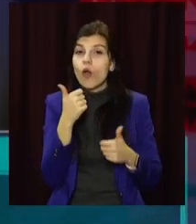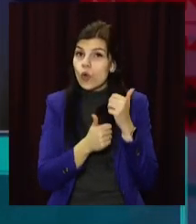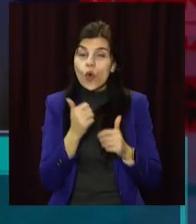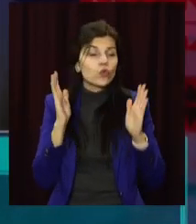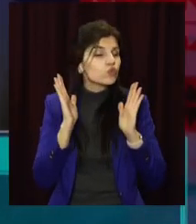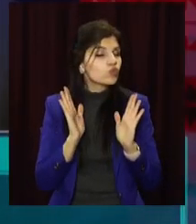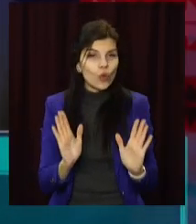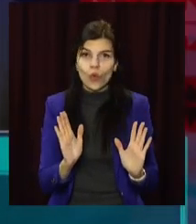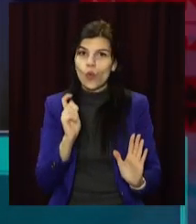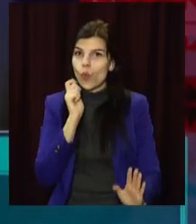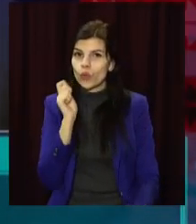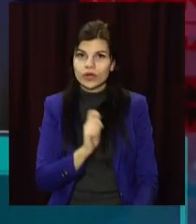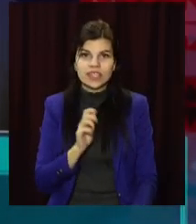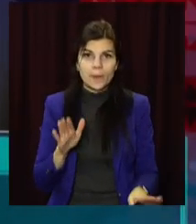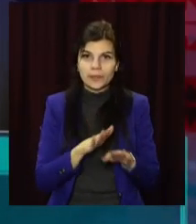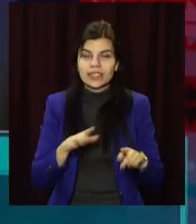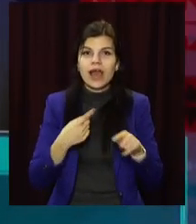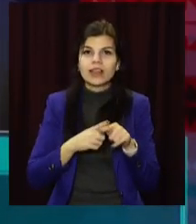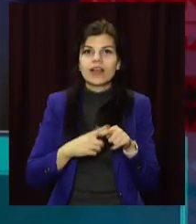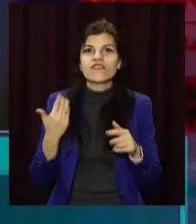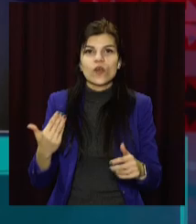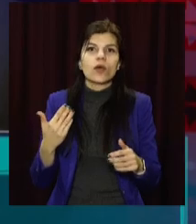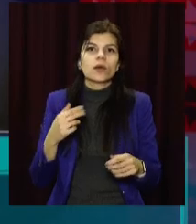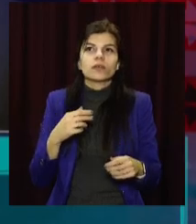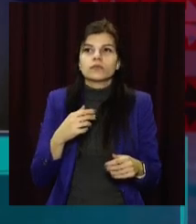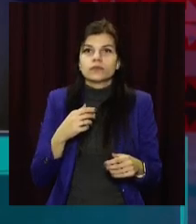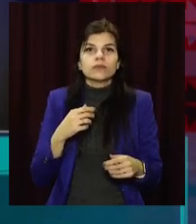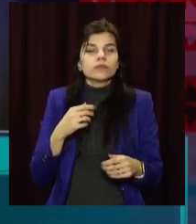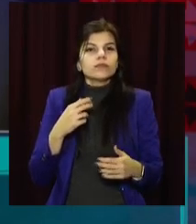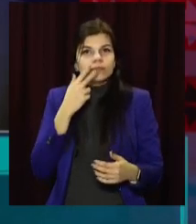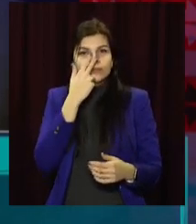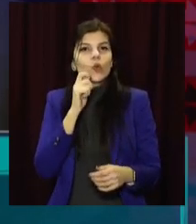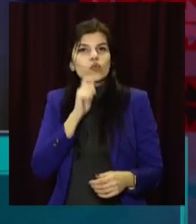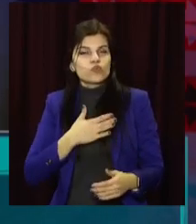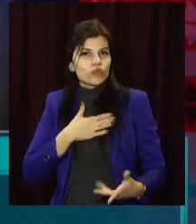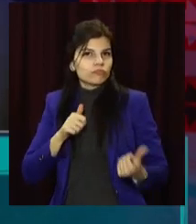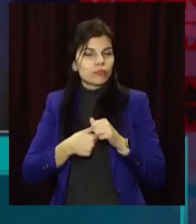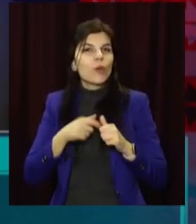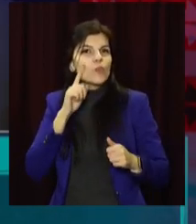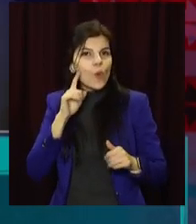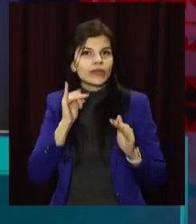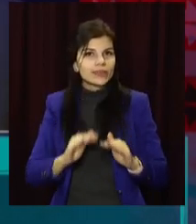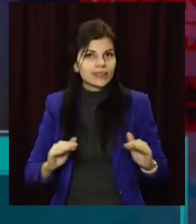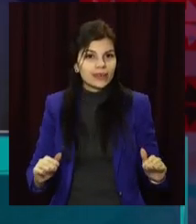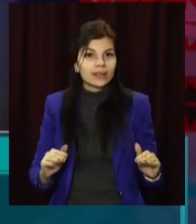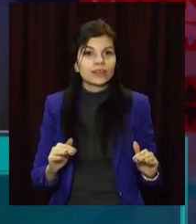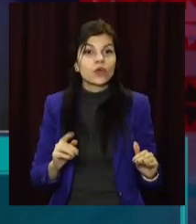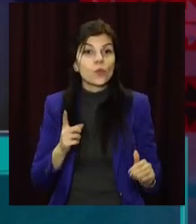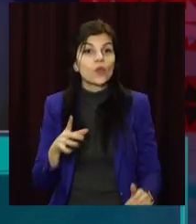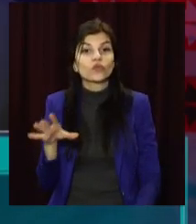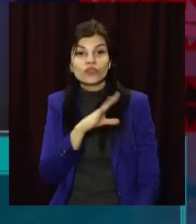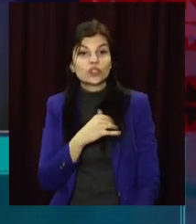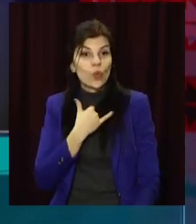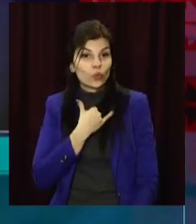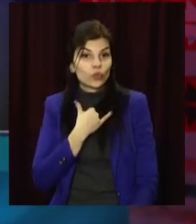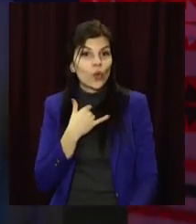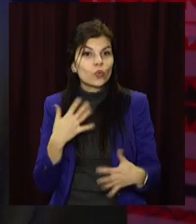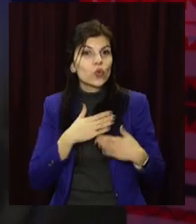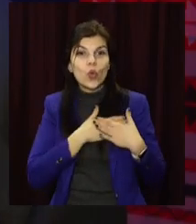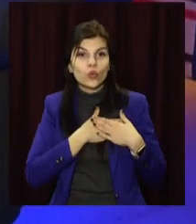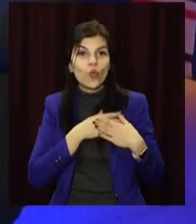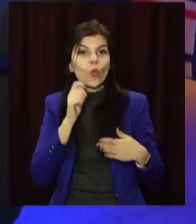українські пісні, це патріотичне національне виховання молоді, дітей, тому що всі у нас вже